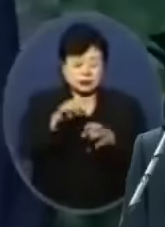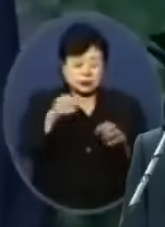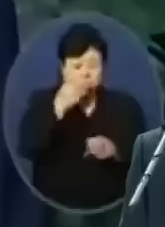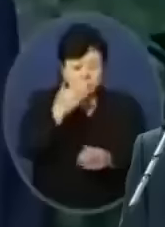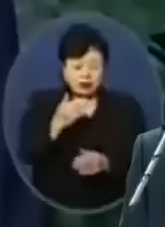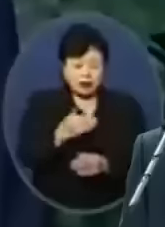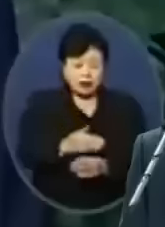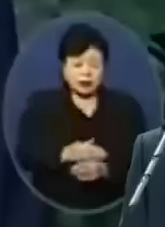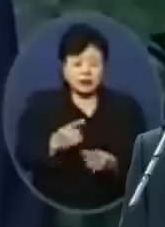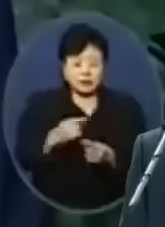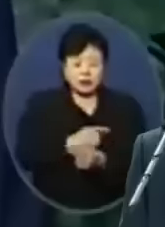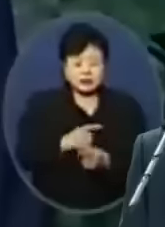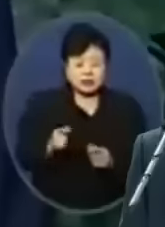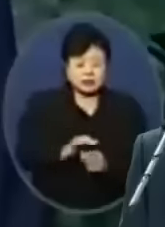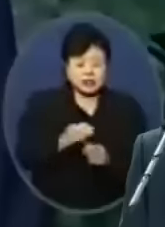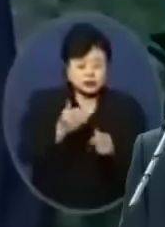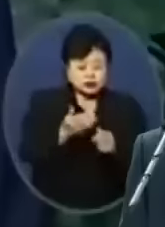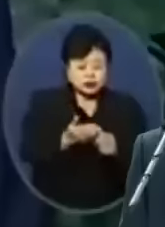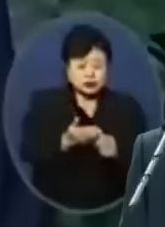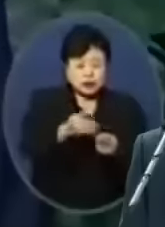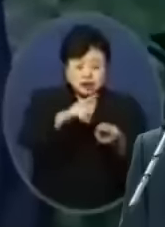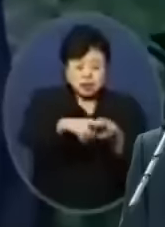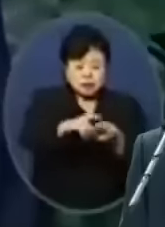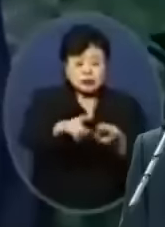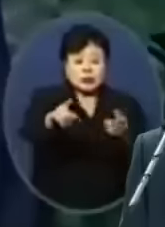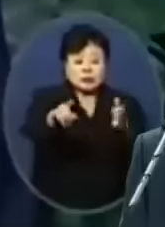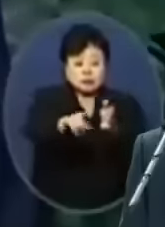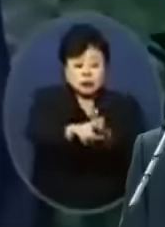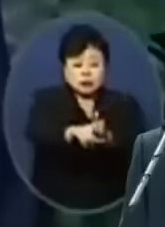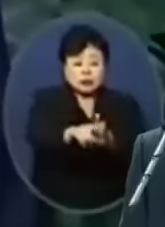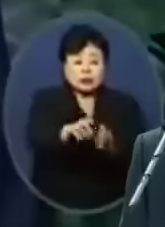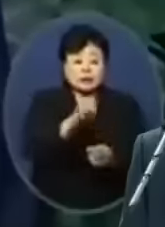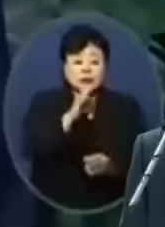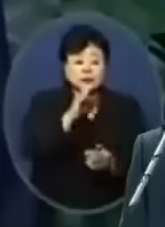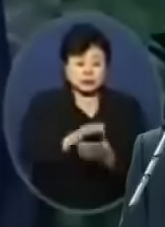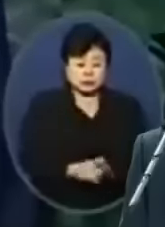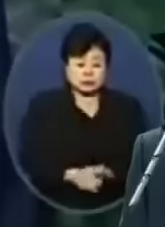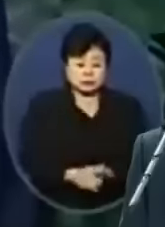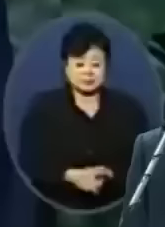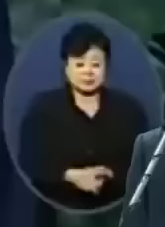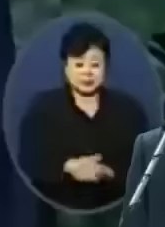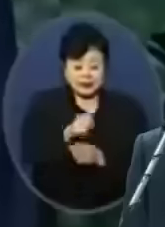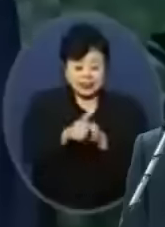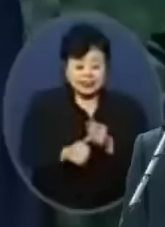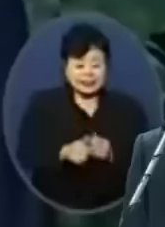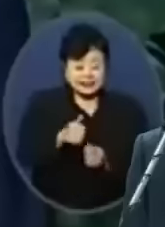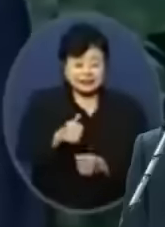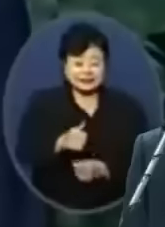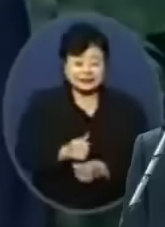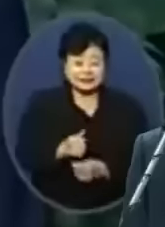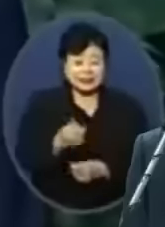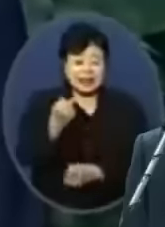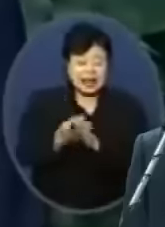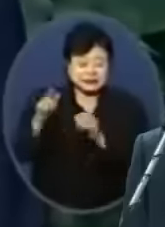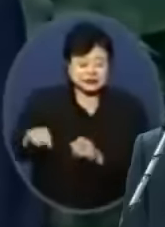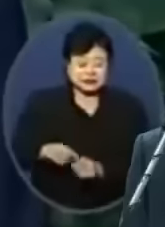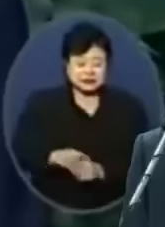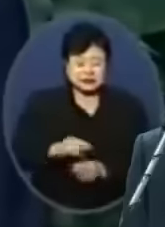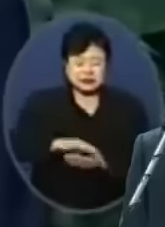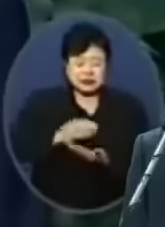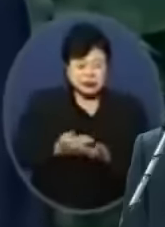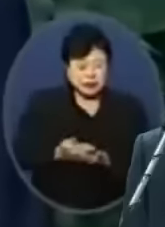무소부지하심과 우리를 변치 않으시고 사랑하심을 우리는 믿습니다. 하나님이 아침 저녁으로